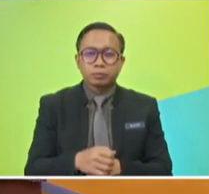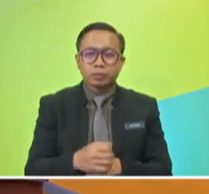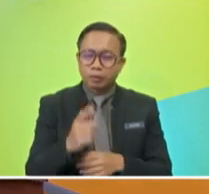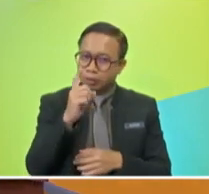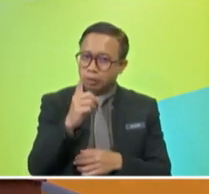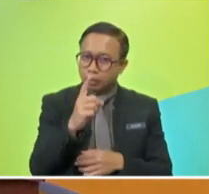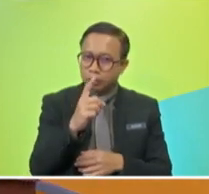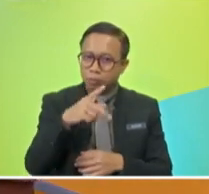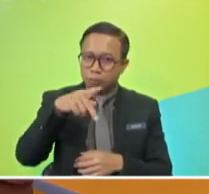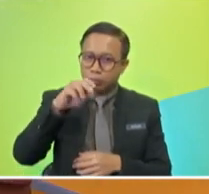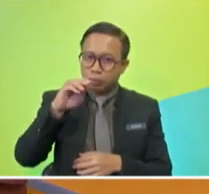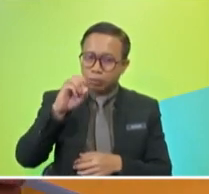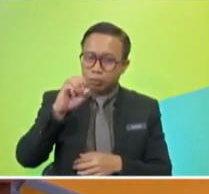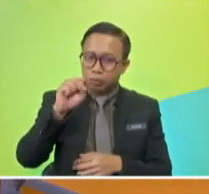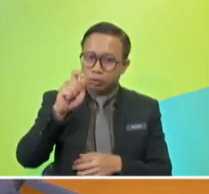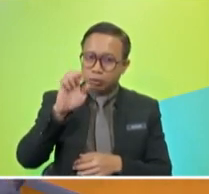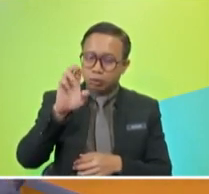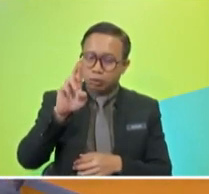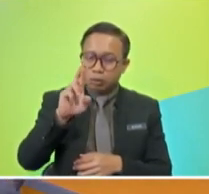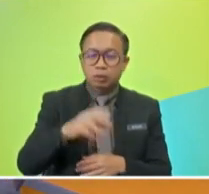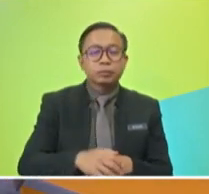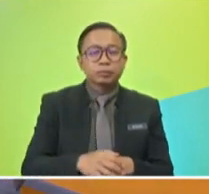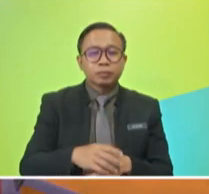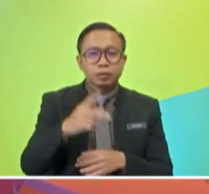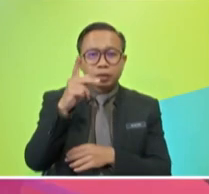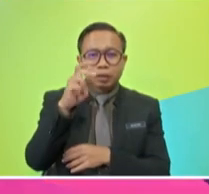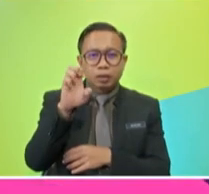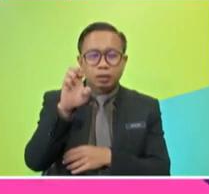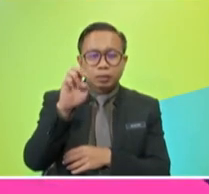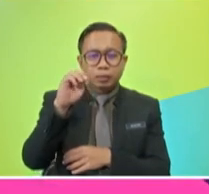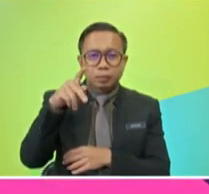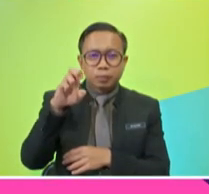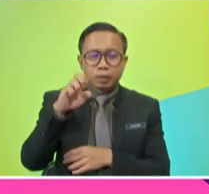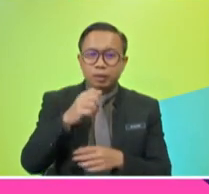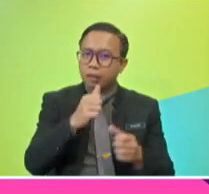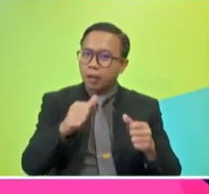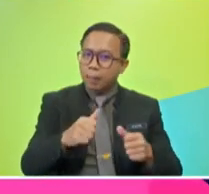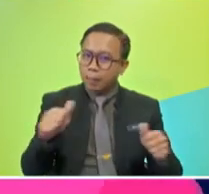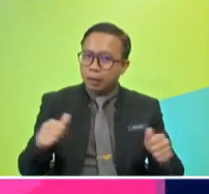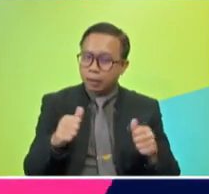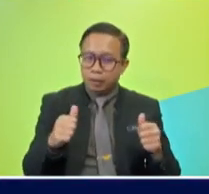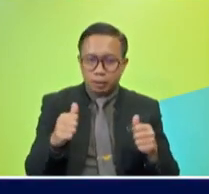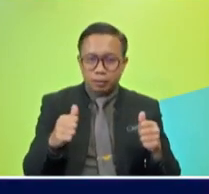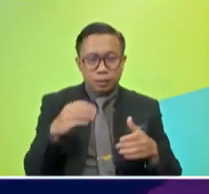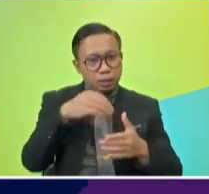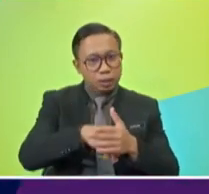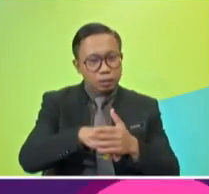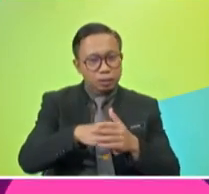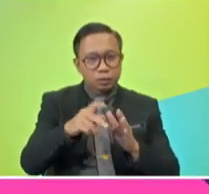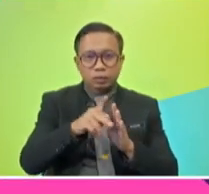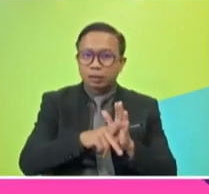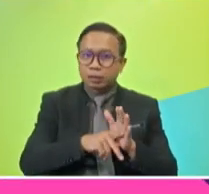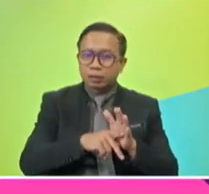ada satu poster poster camping amalkan kebersihan persegi untuk kesejahteraan kesehatan